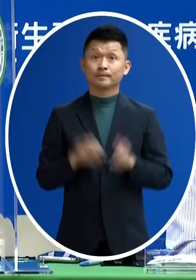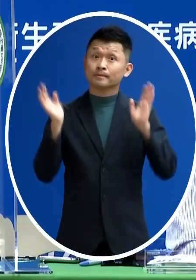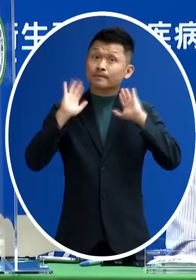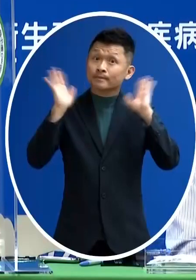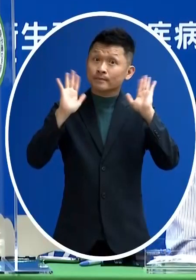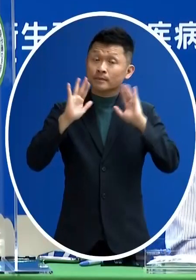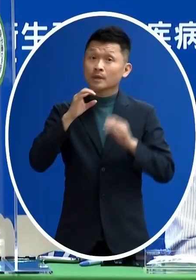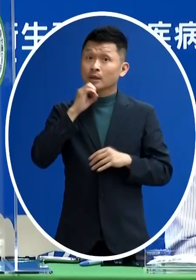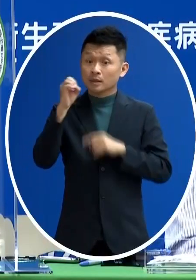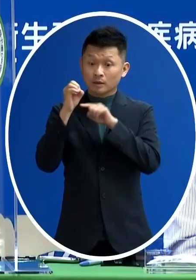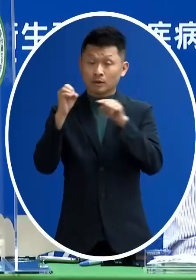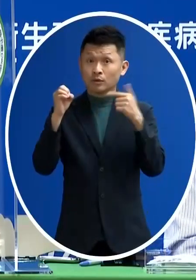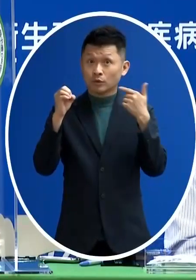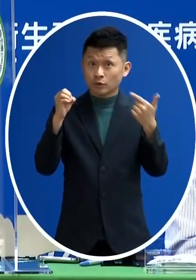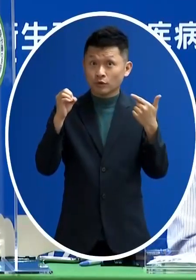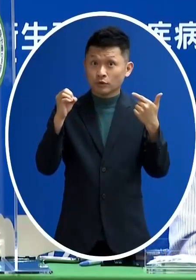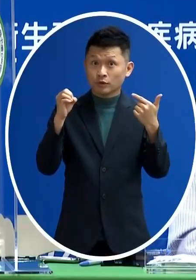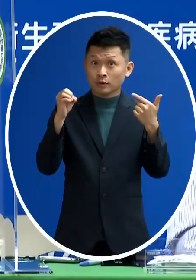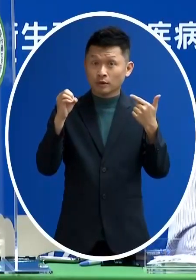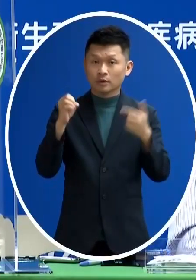儿0到6岁